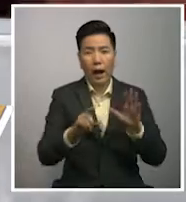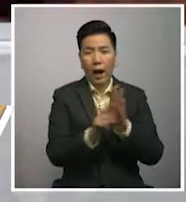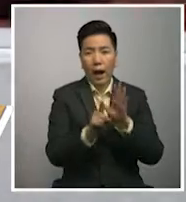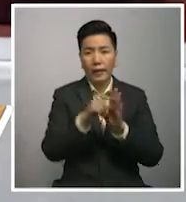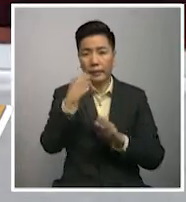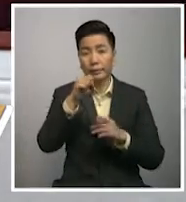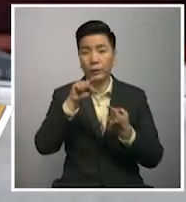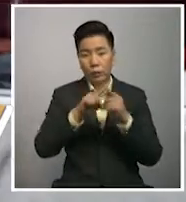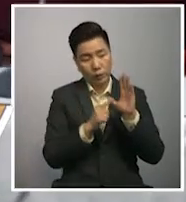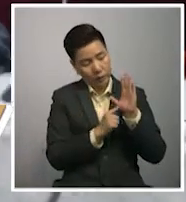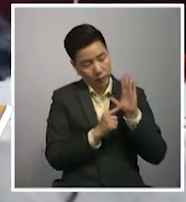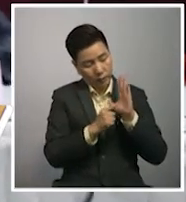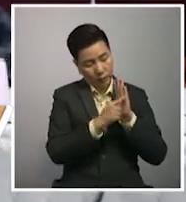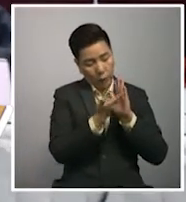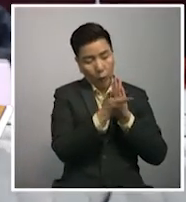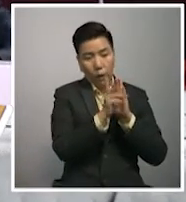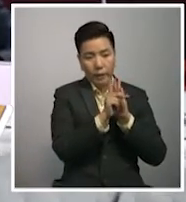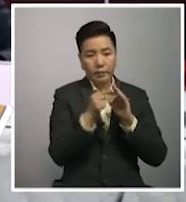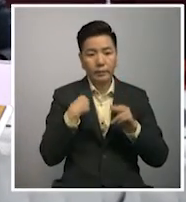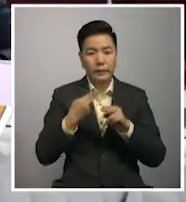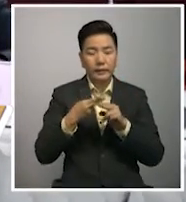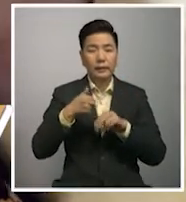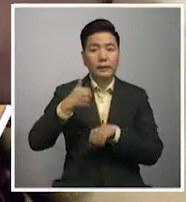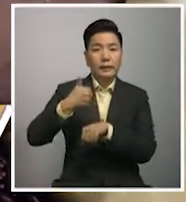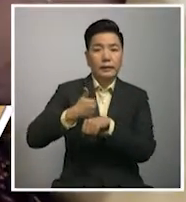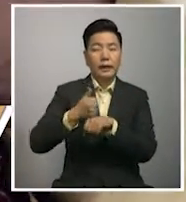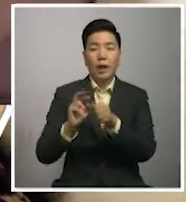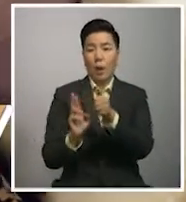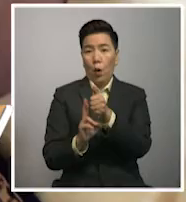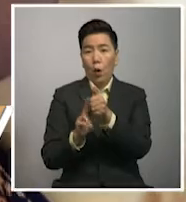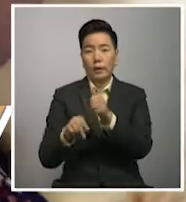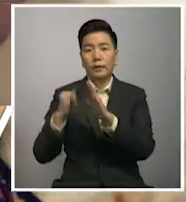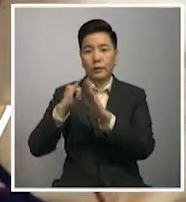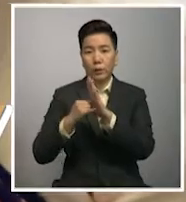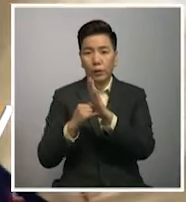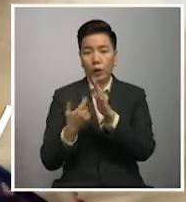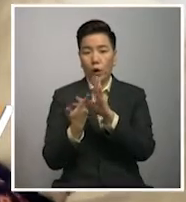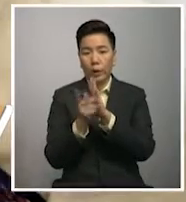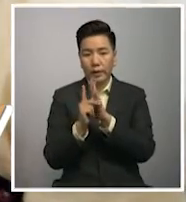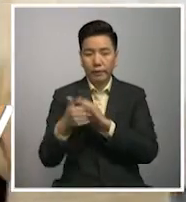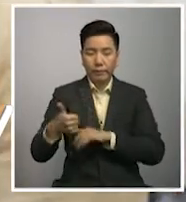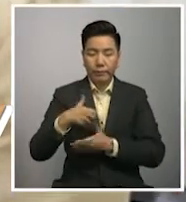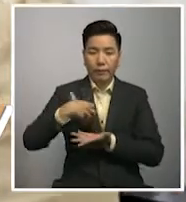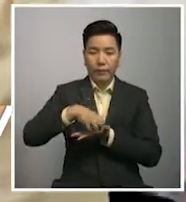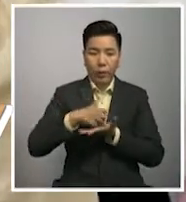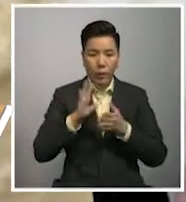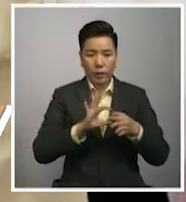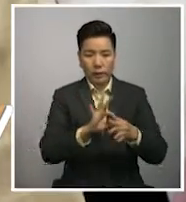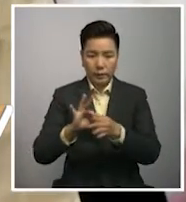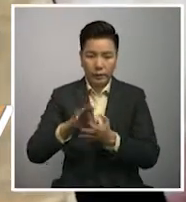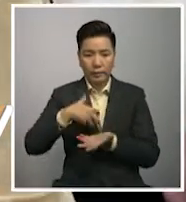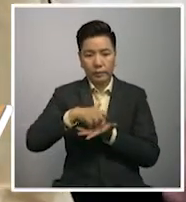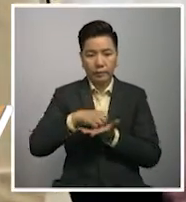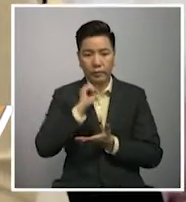ณจังหวัดขอนแก่นโดยมีนายศรัทธาคชะพลายุกรองผู้ว่าราชการจังหวัดขอนแก่นและหน่วยงานที่เกี่ยวข้อง